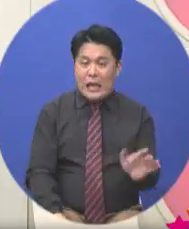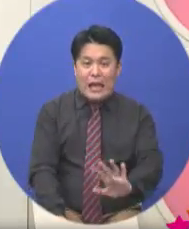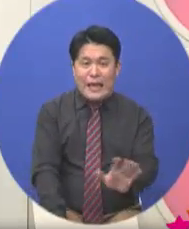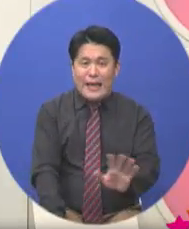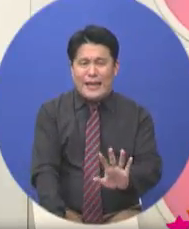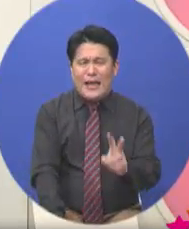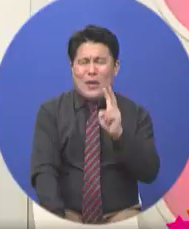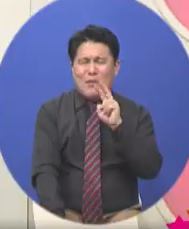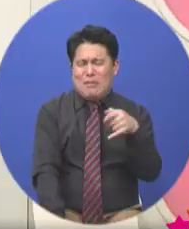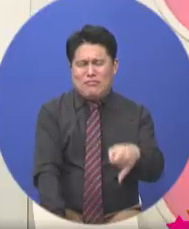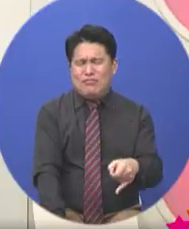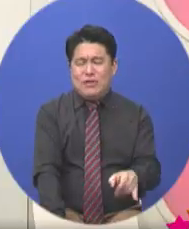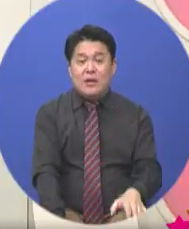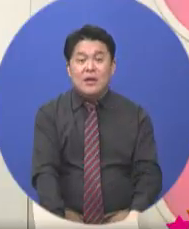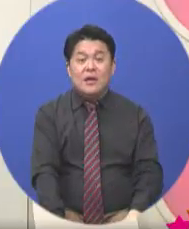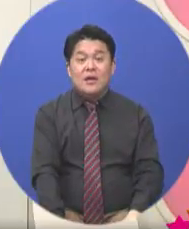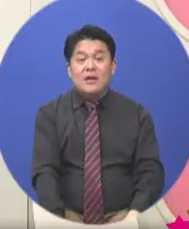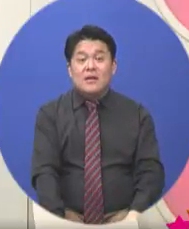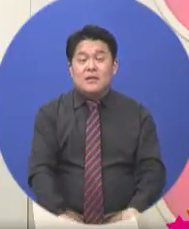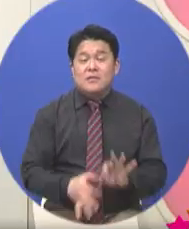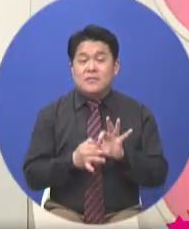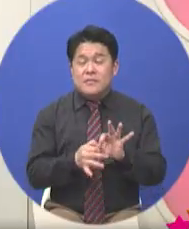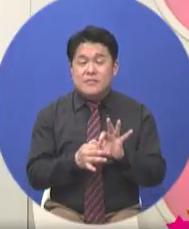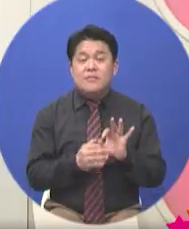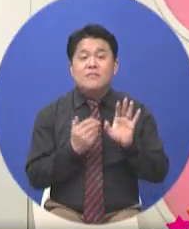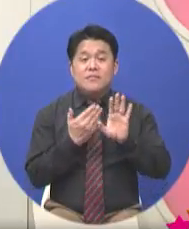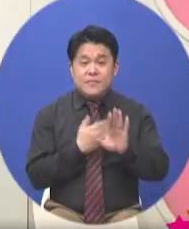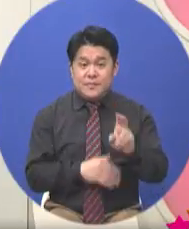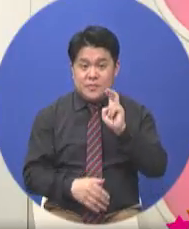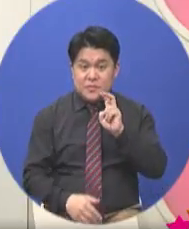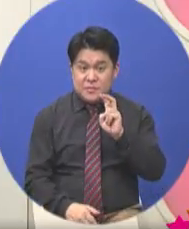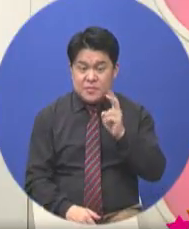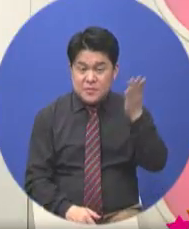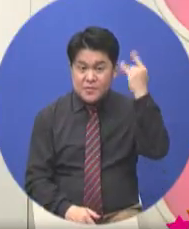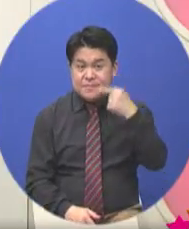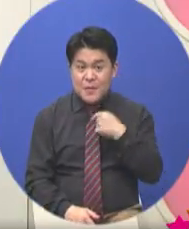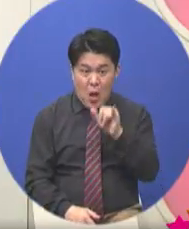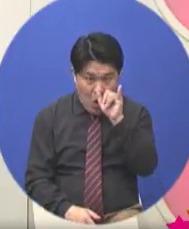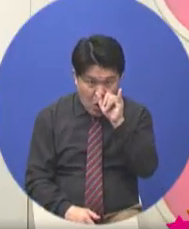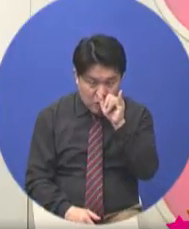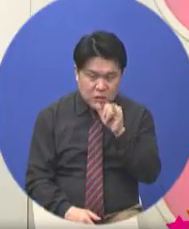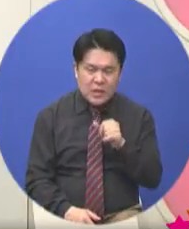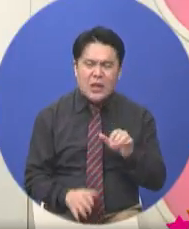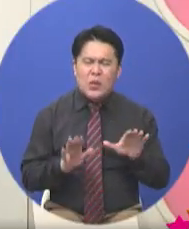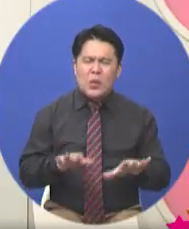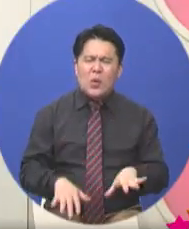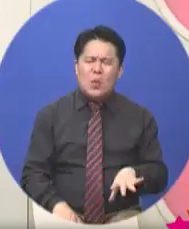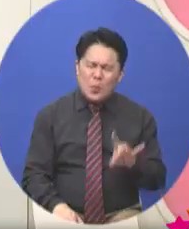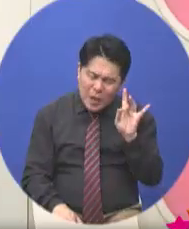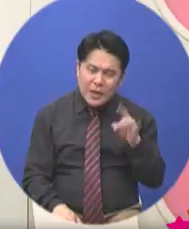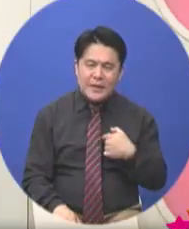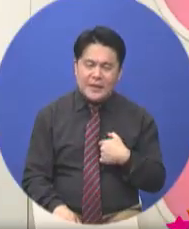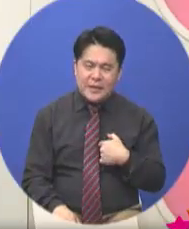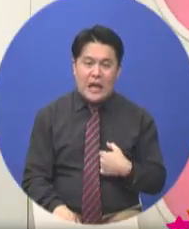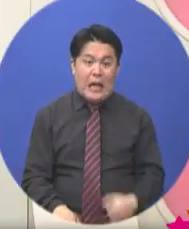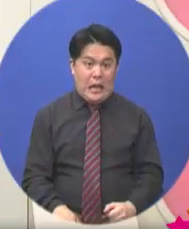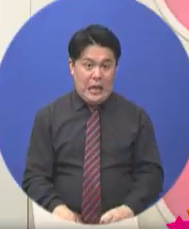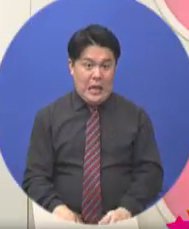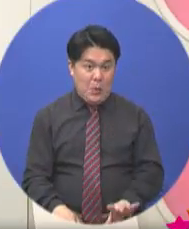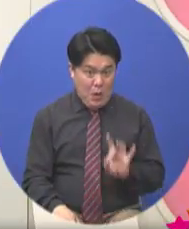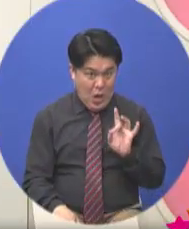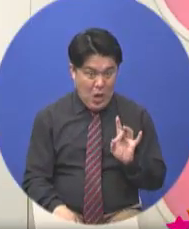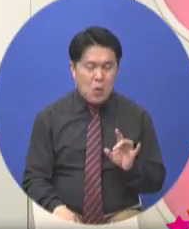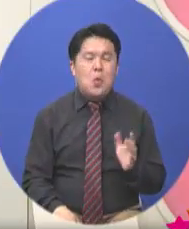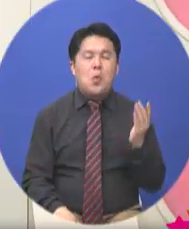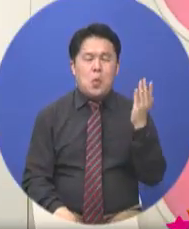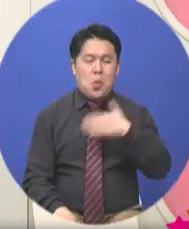못해요. 정혜수님, 저희랑 이렇게 연결되셔서 노래를 네. 해보신 적이 있으세요? 아, 오늘 처음으로 했습니다. 오늘